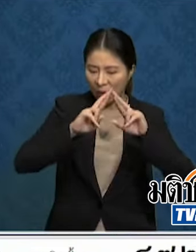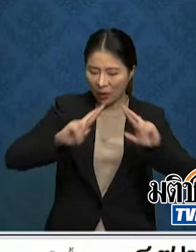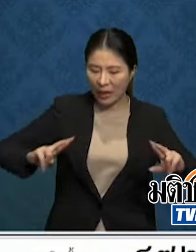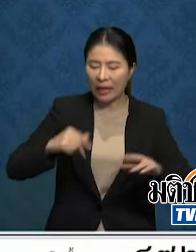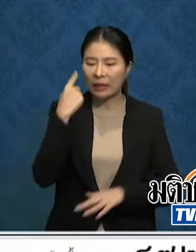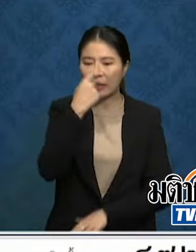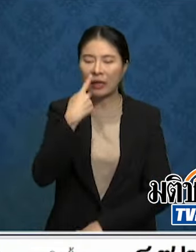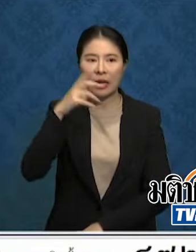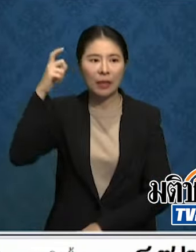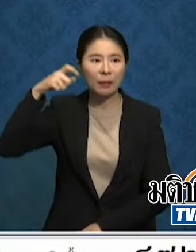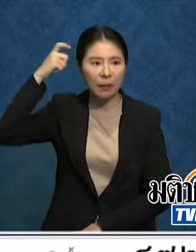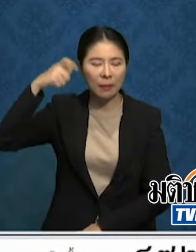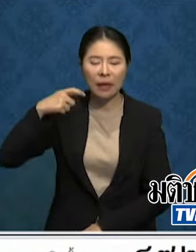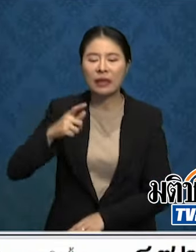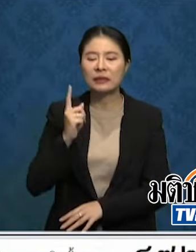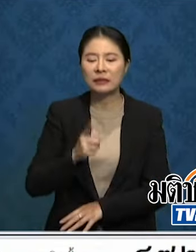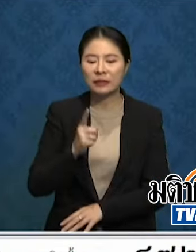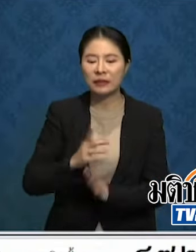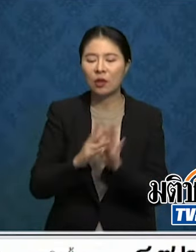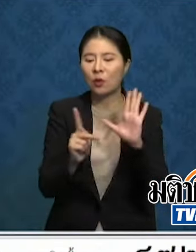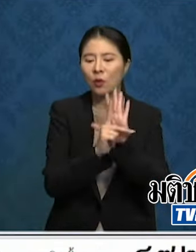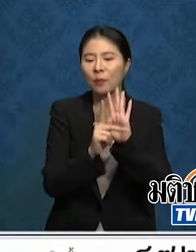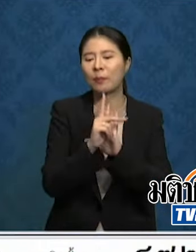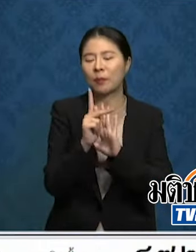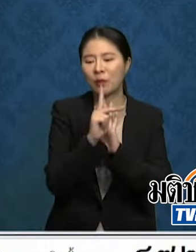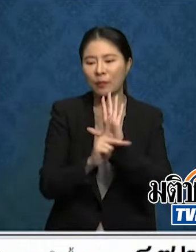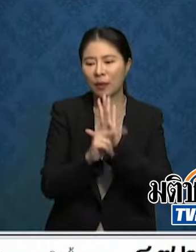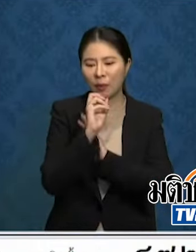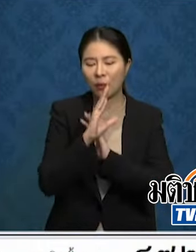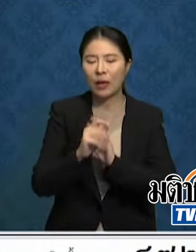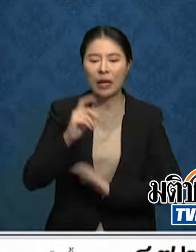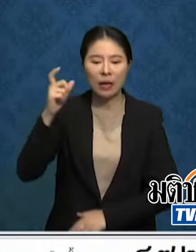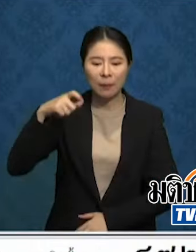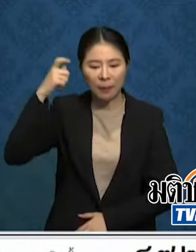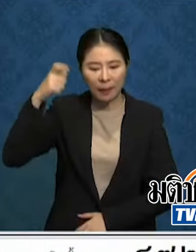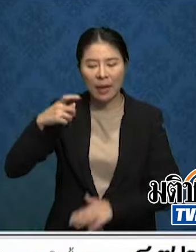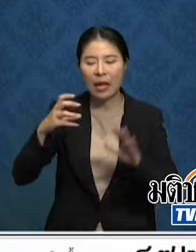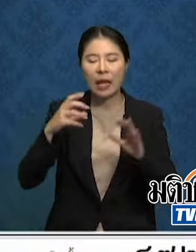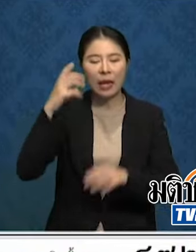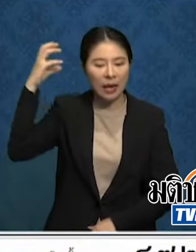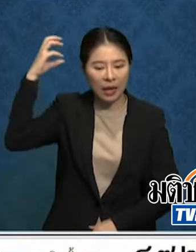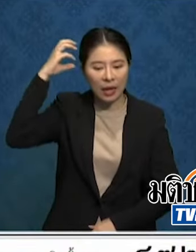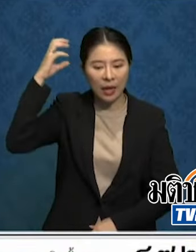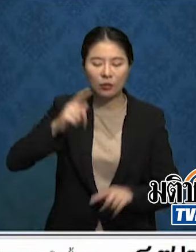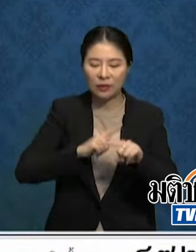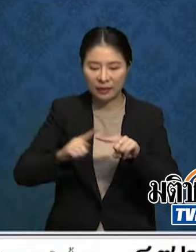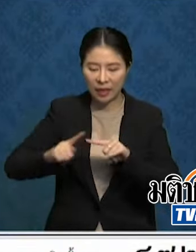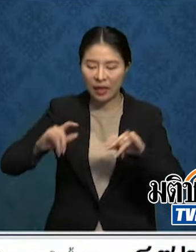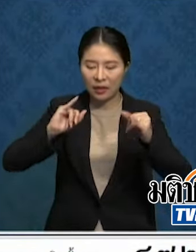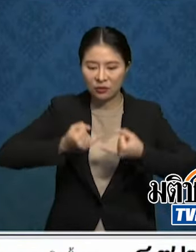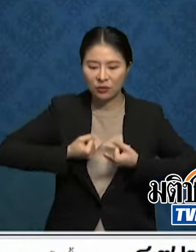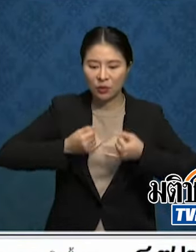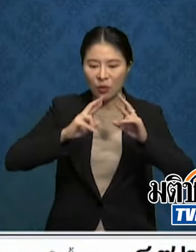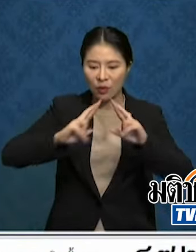ซึ่งเป็นอาชีพที่ต้องห้ามนะคะสำหรับแรงงานต่างด้าวยังไม่ได้รับอนุญาตให้ทำค่ะ เมื่อไปลงพื้นที่